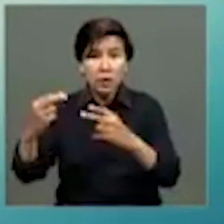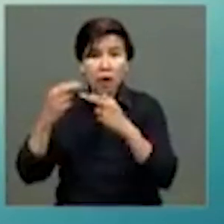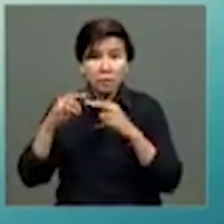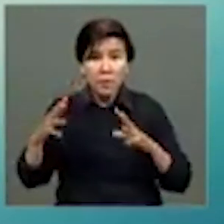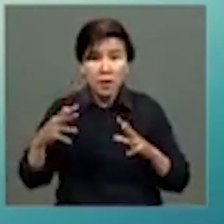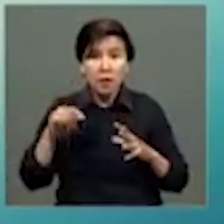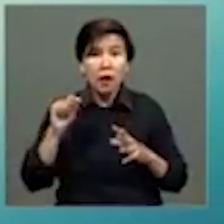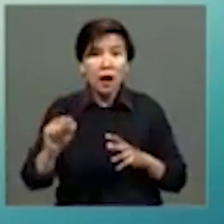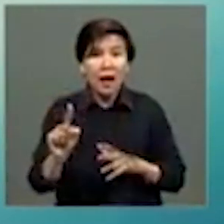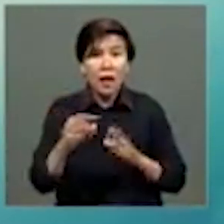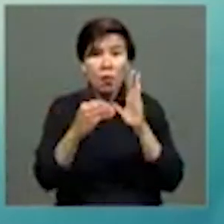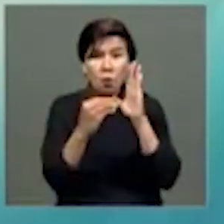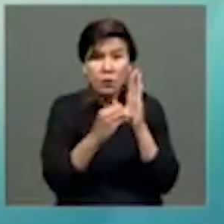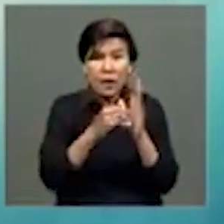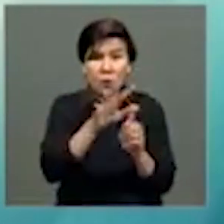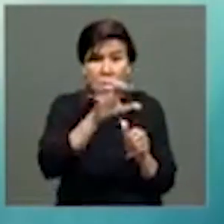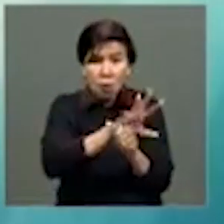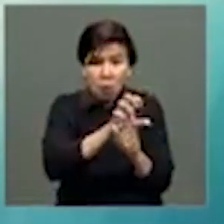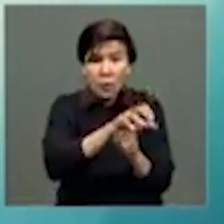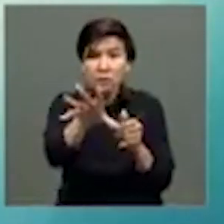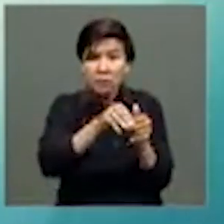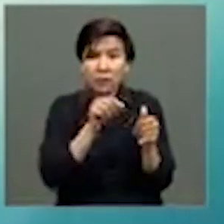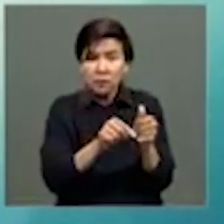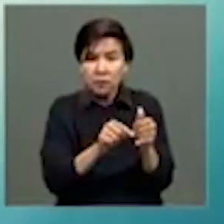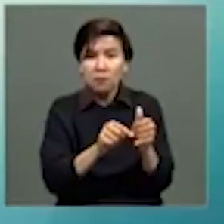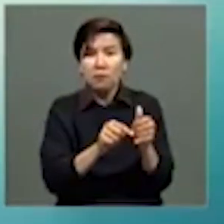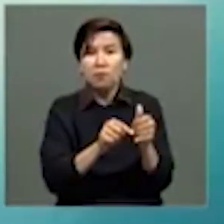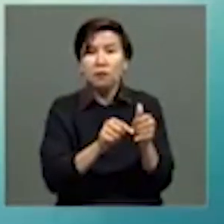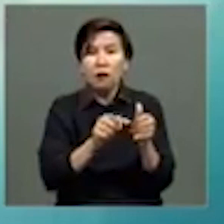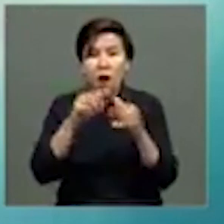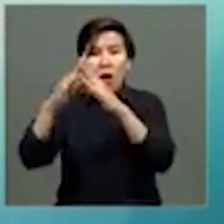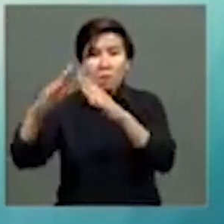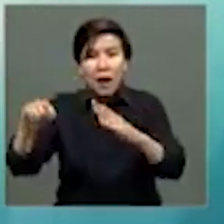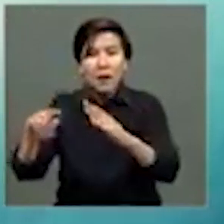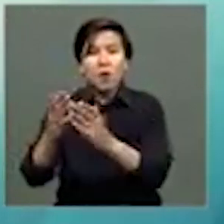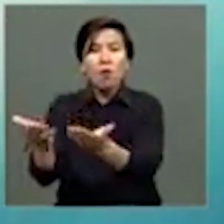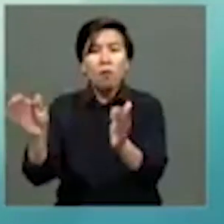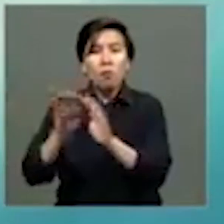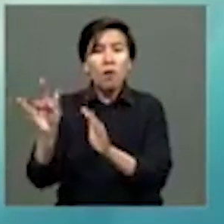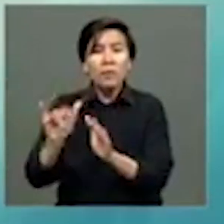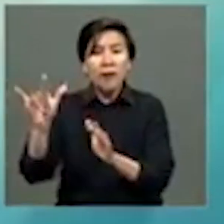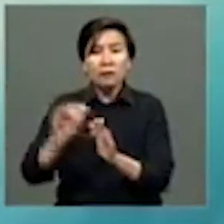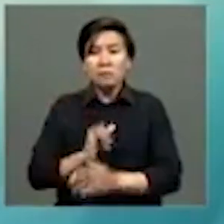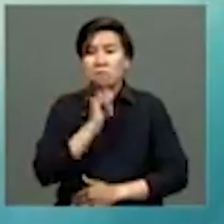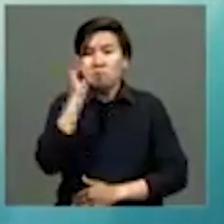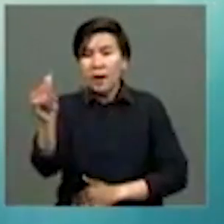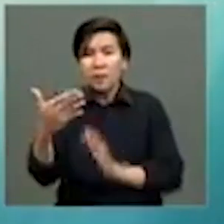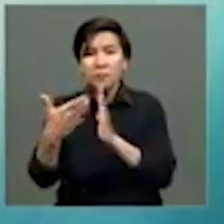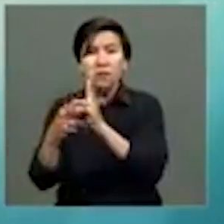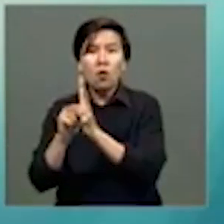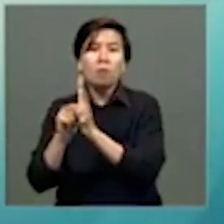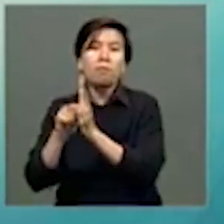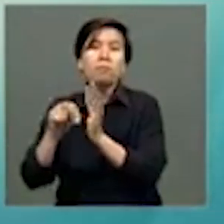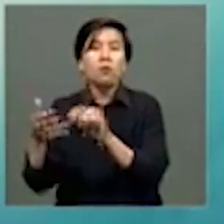ดเชื้อจากกรุงเทพมหานครนะคะแต่ว่าเดินทางไปเยี่ยมญาตินะคะที่นครพนมก็เลยกลายเป็นว่านครพนมวันนี้ก็เลย